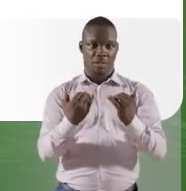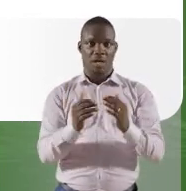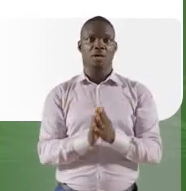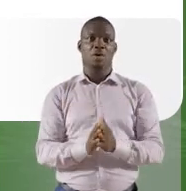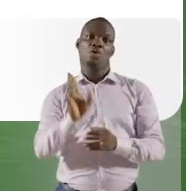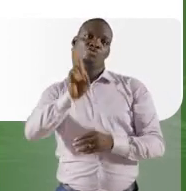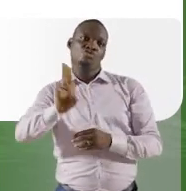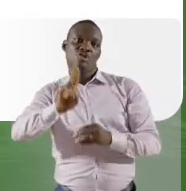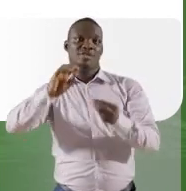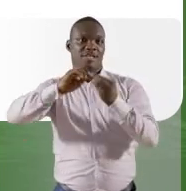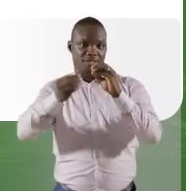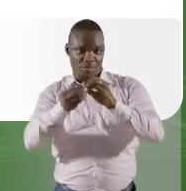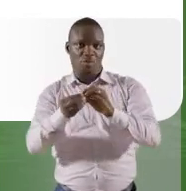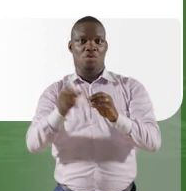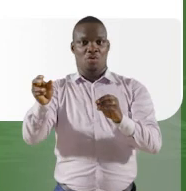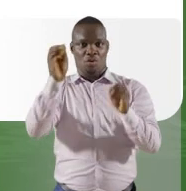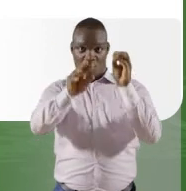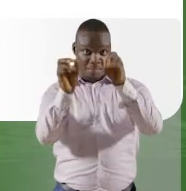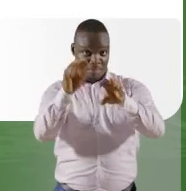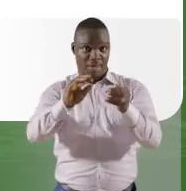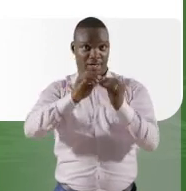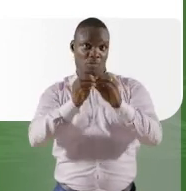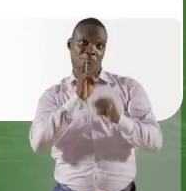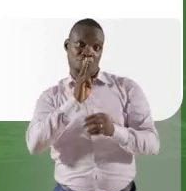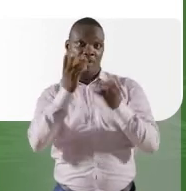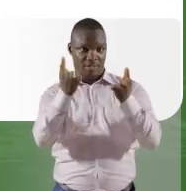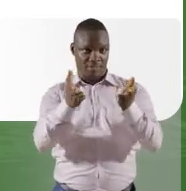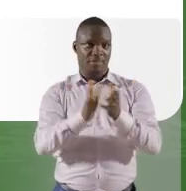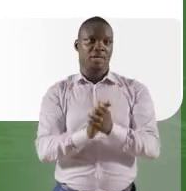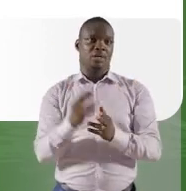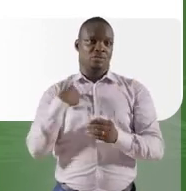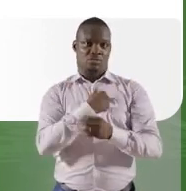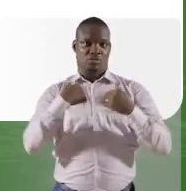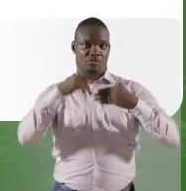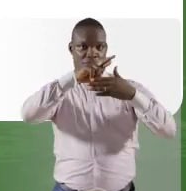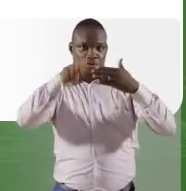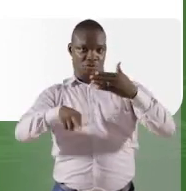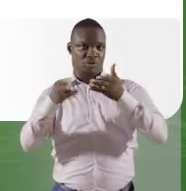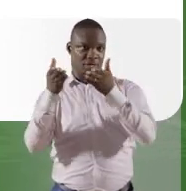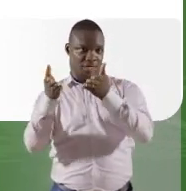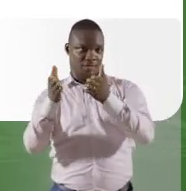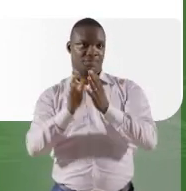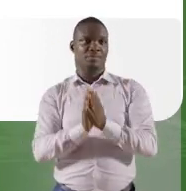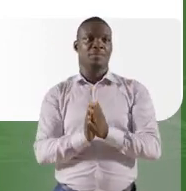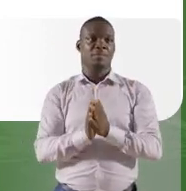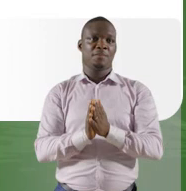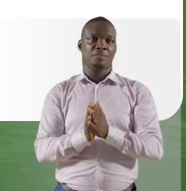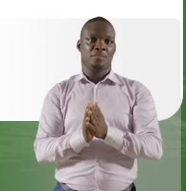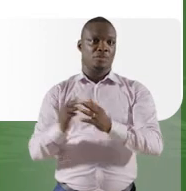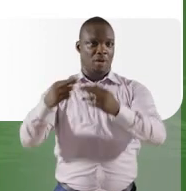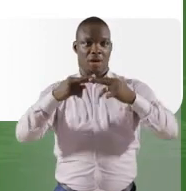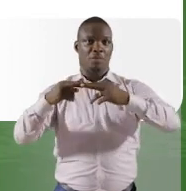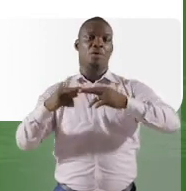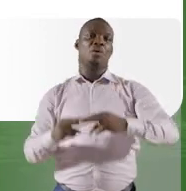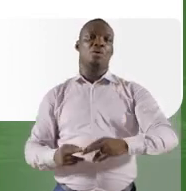donc ces noms complexes par leur valeur et on obtient alors le rapport